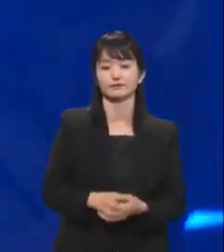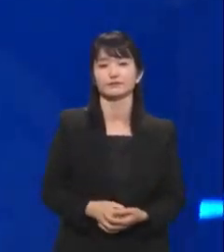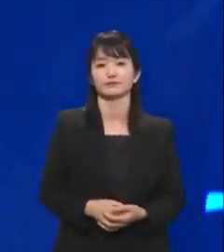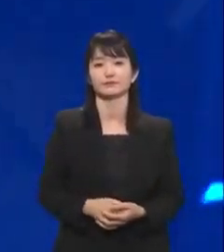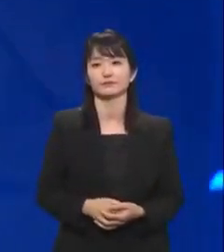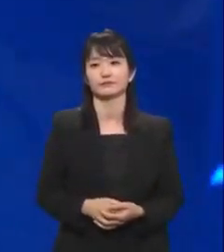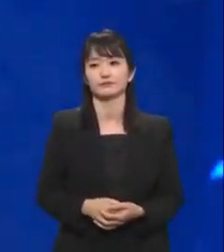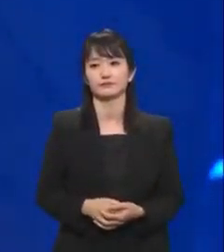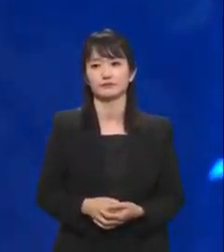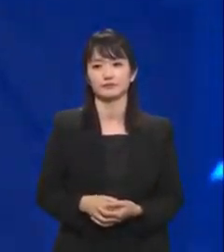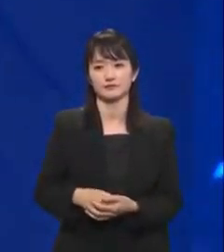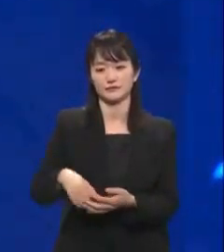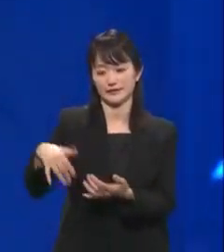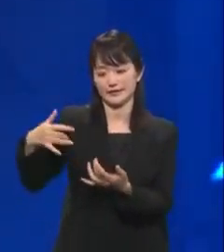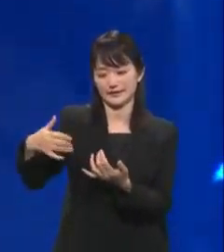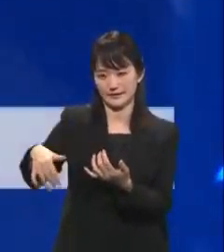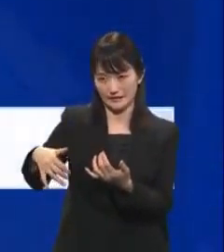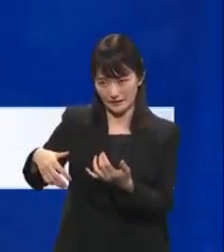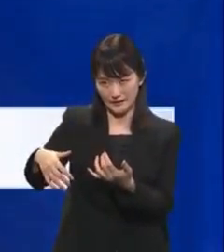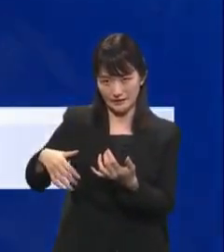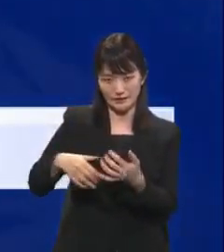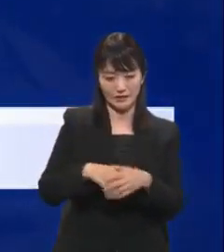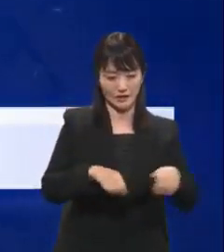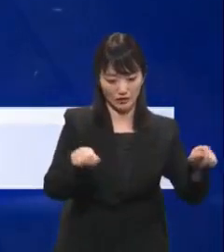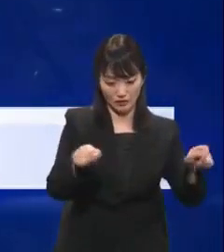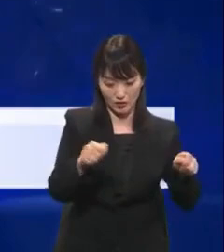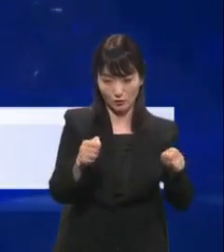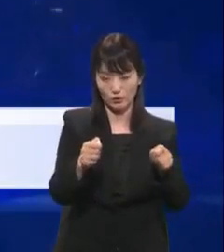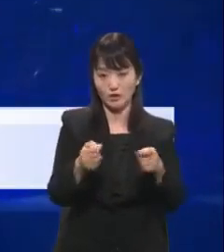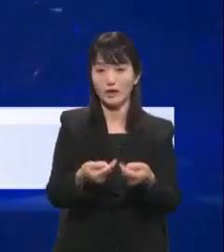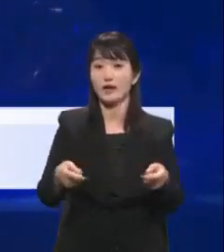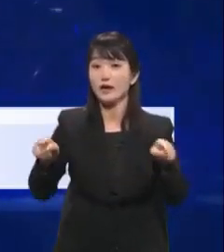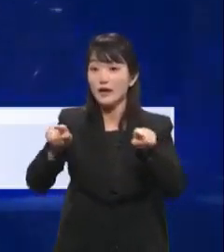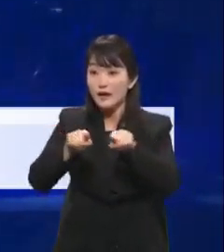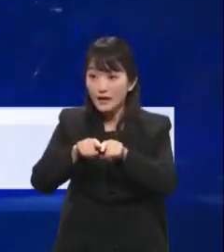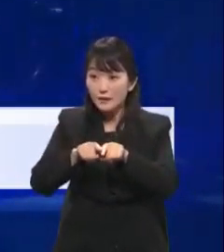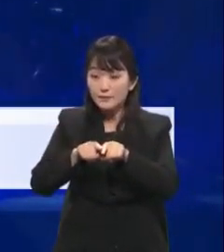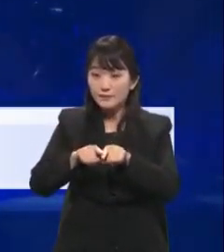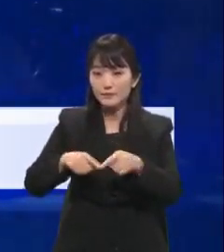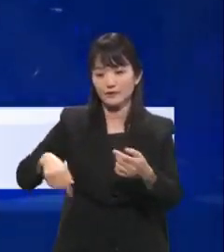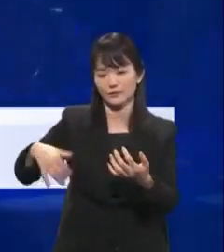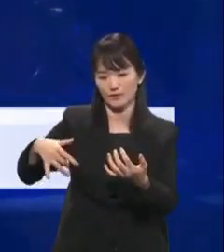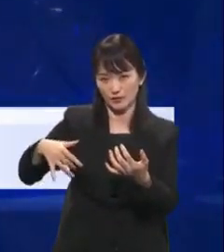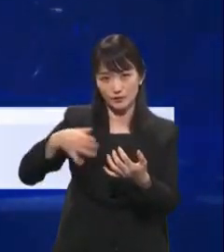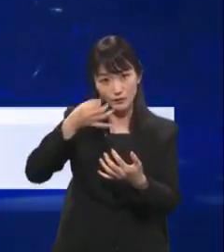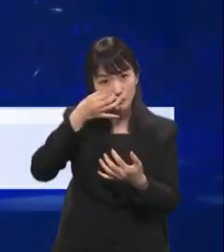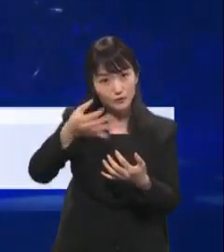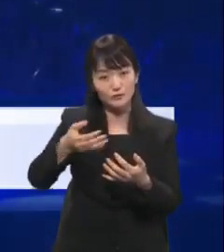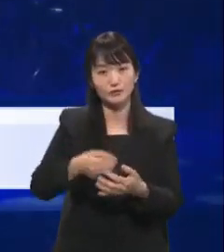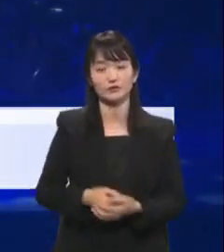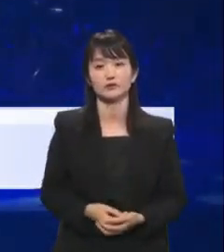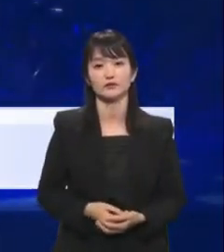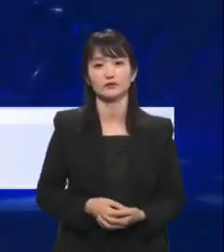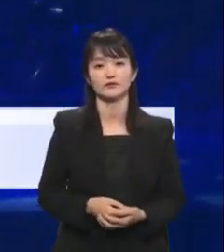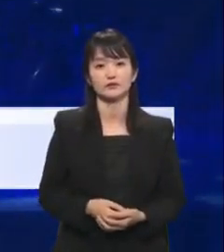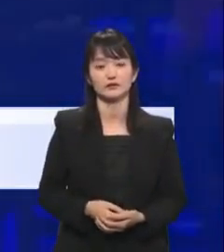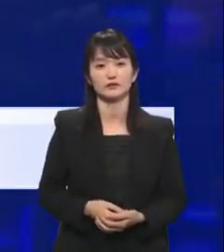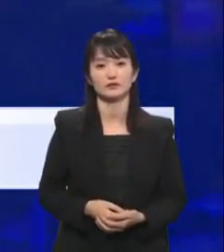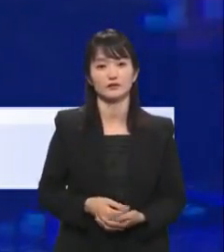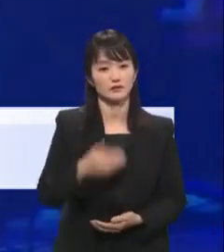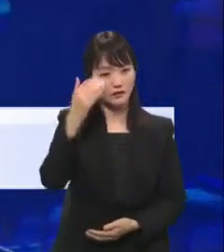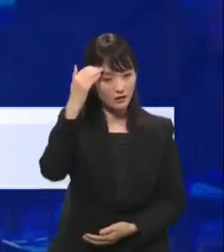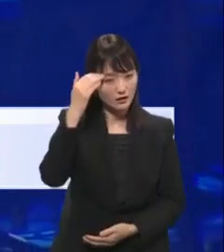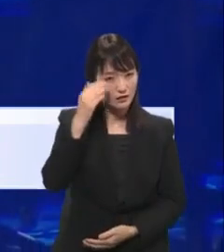작곡해서, 아, 연주한 곡이에요. 아. 네. 근데 이렇게 내가 국악과, 예, 전자기타를 같이 해보면